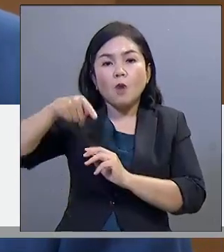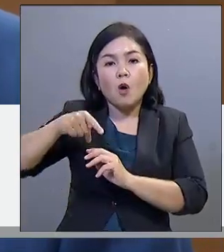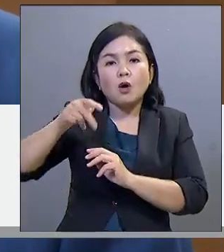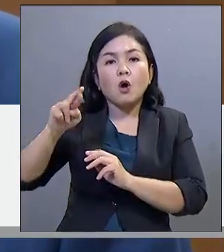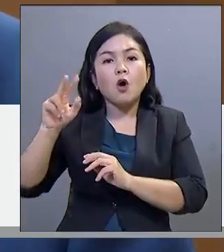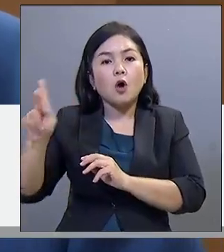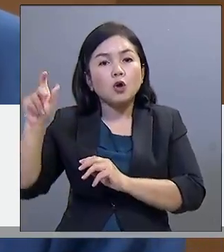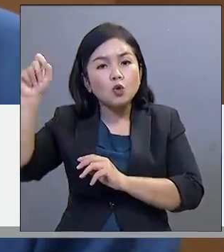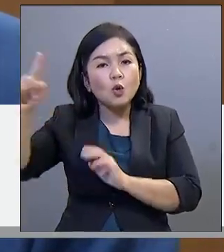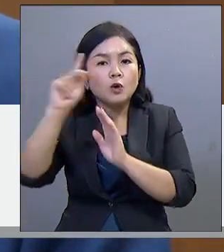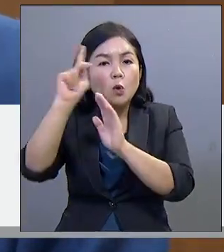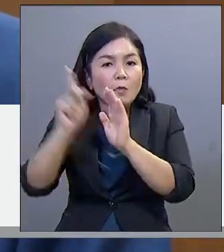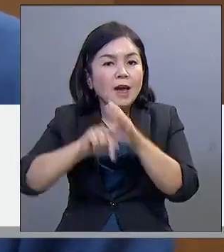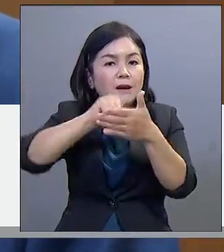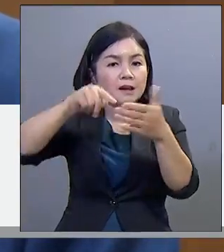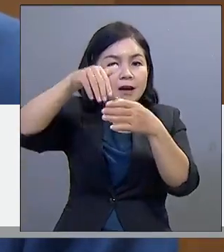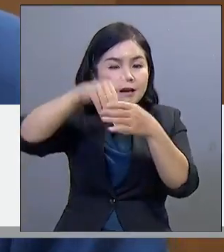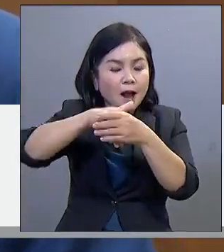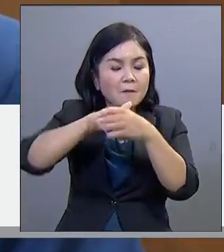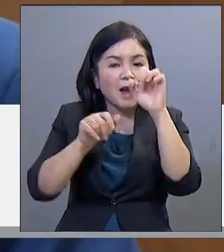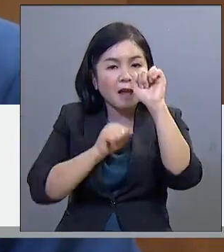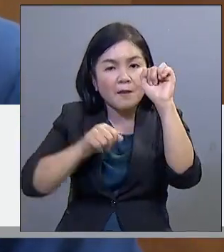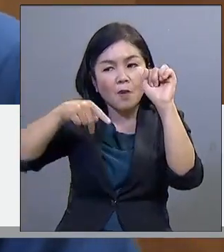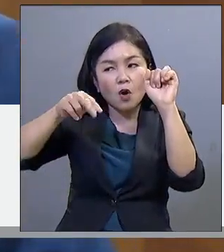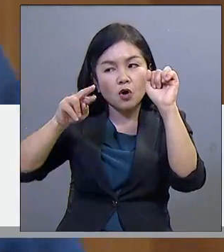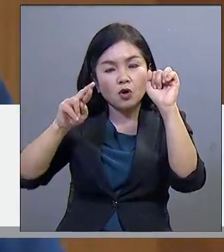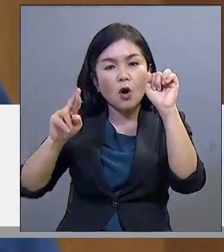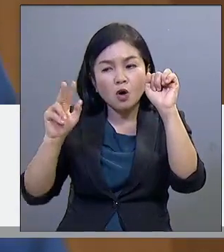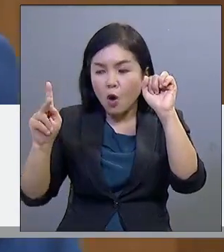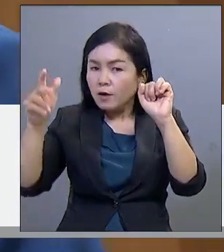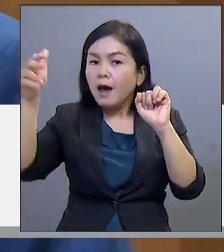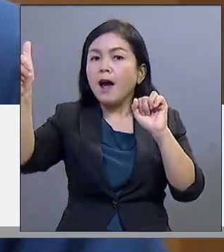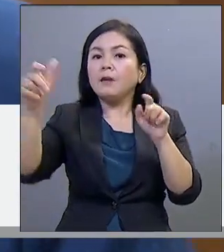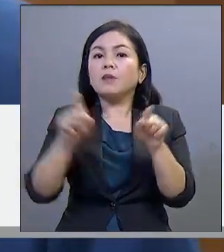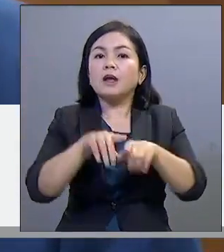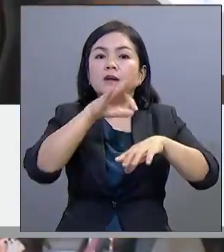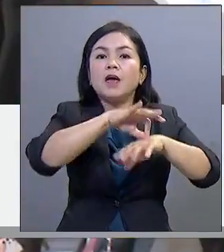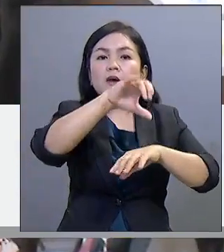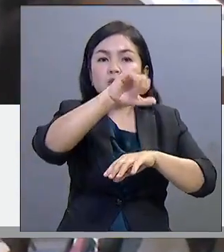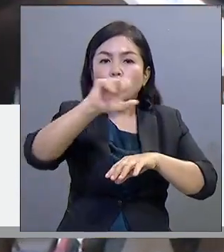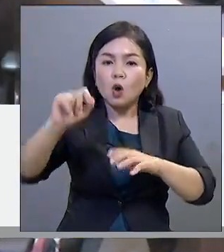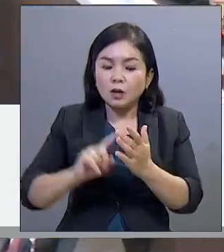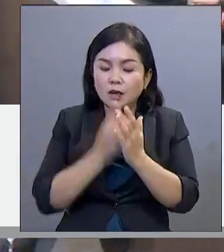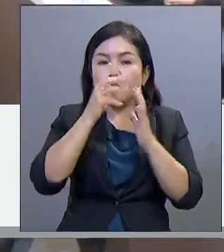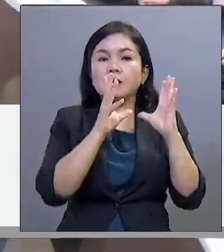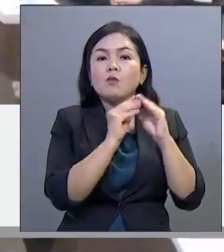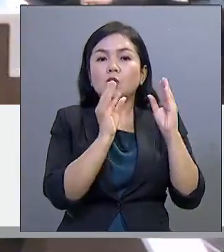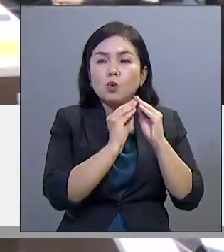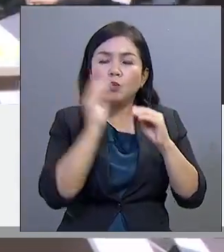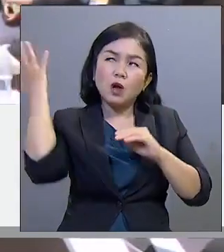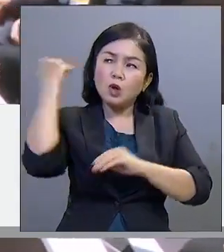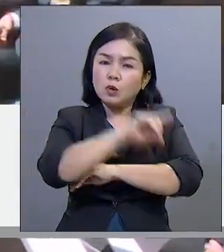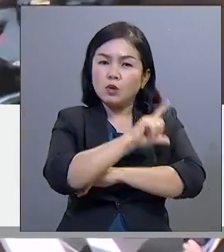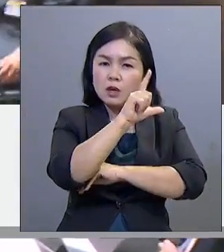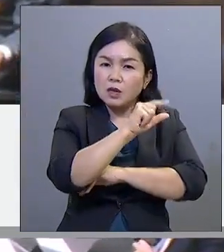้ใช่วงที่ไม่มีกฎหมายเลือกตั้งค่ะการแก้ไขพ.ร.เลือกตั้ง สอ ๆ มัเริ่มจากการประชุมรัฐธศพาวันท 23